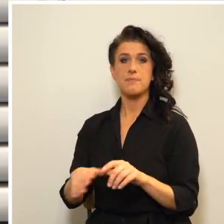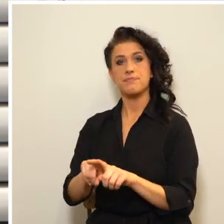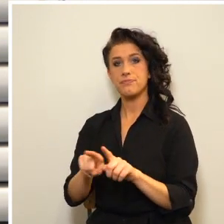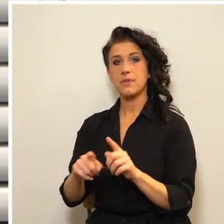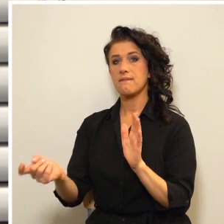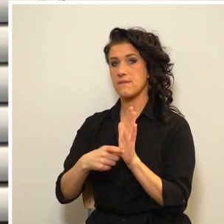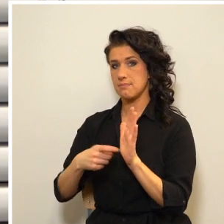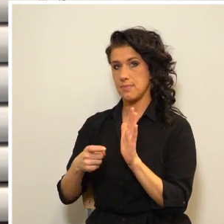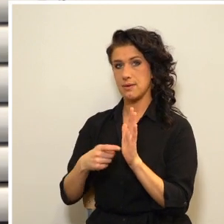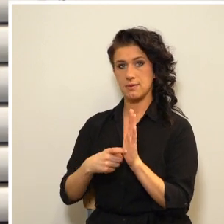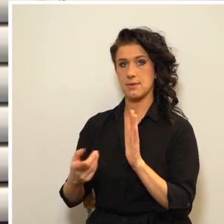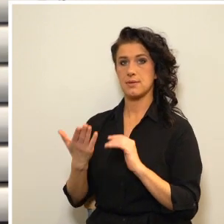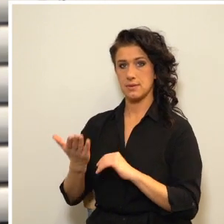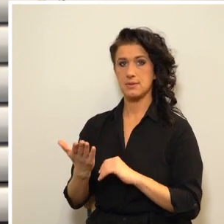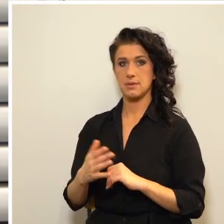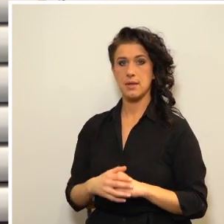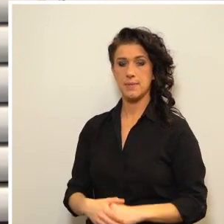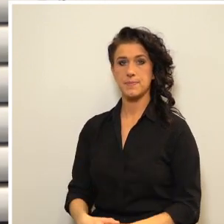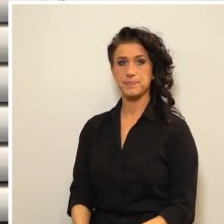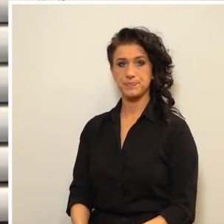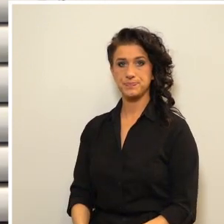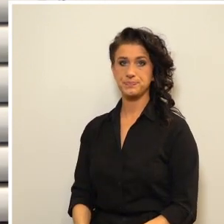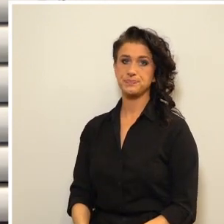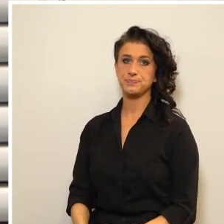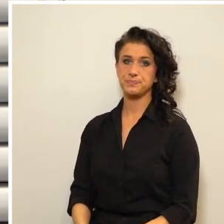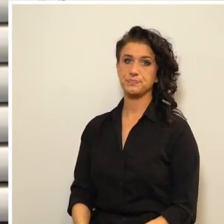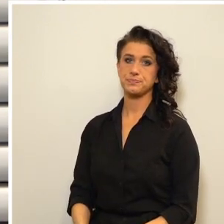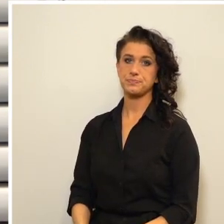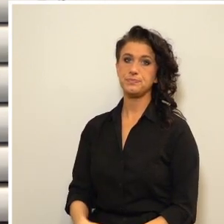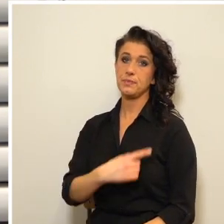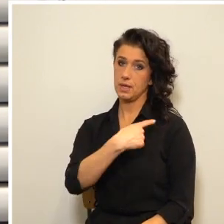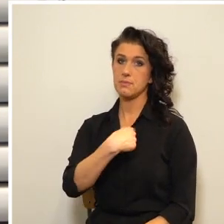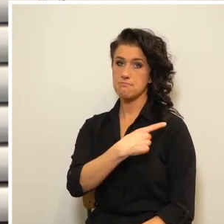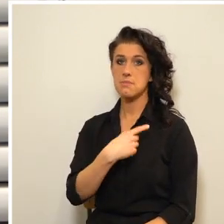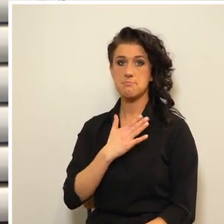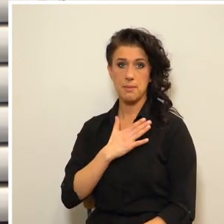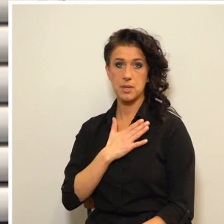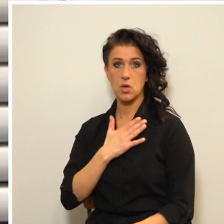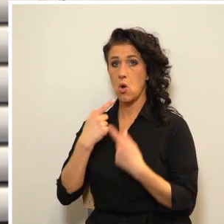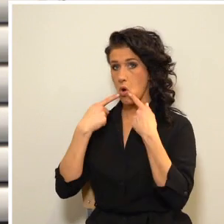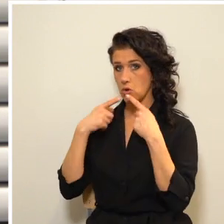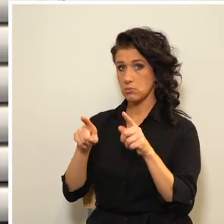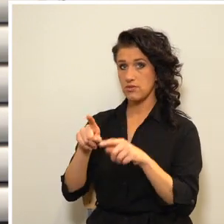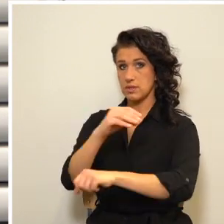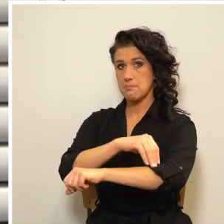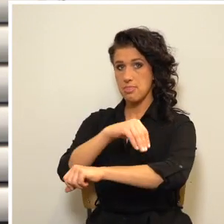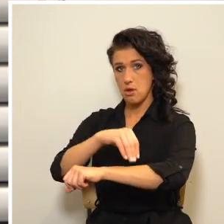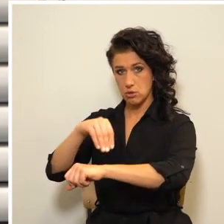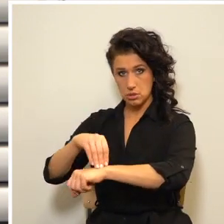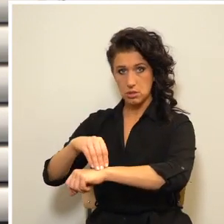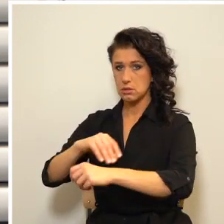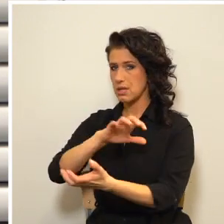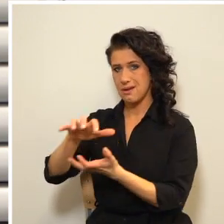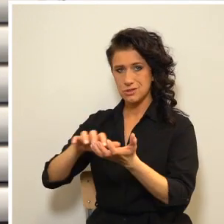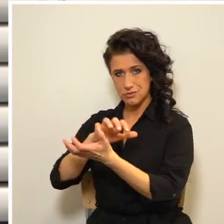rygorystyczny sposób w sensie formalnym my mamy odpowiednimi metodami które są na świecie